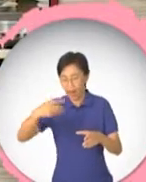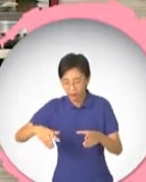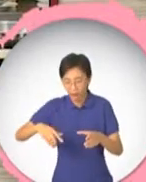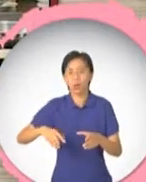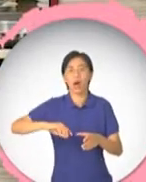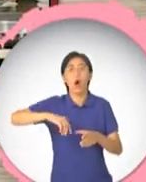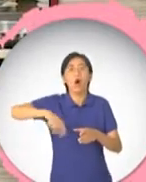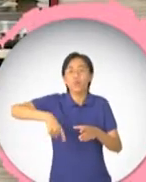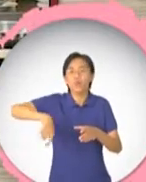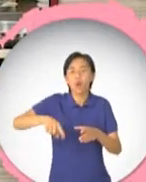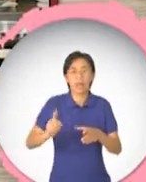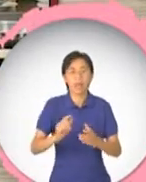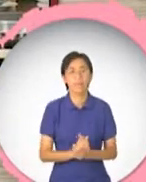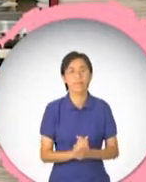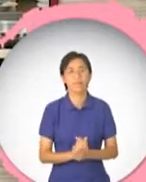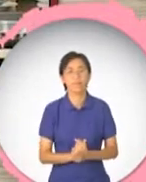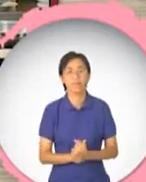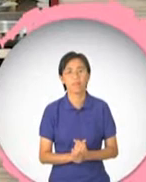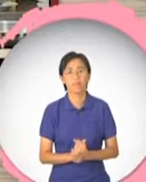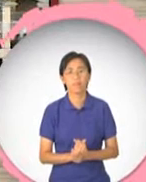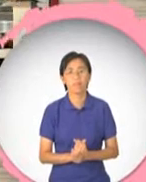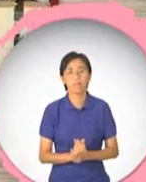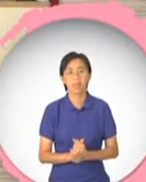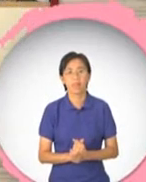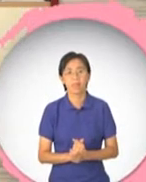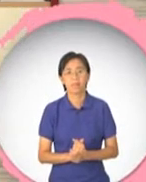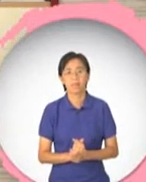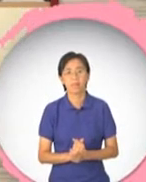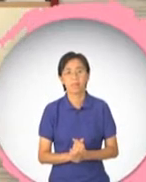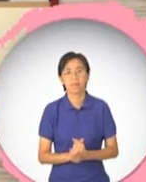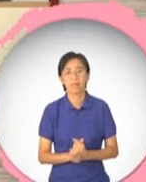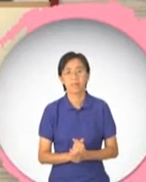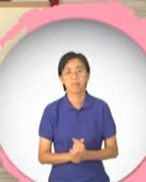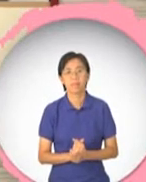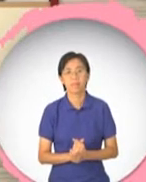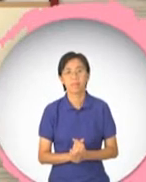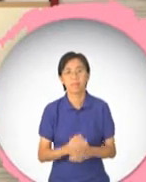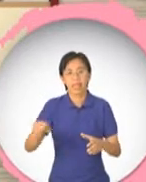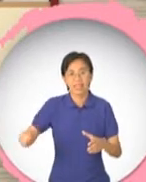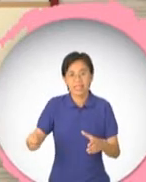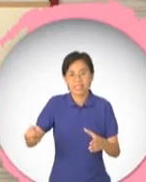ดก็ได ้ค่ะใช้ได้เนยสดก็ไม่ต้องแช่เย็นค่ะ ครับผม ใช้เนยที่อุณหภูมิห้องปกติ